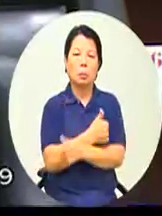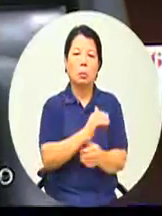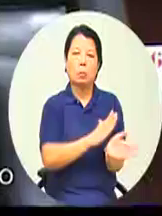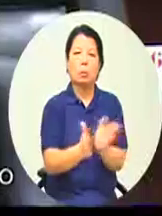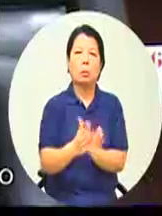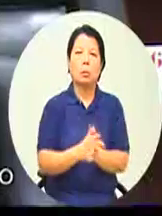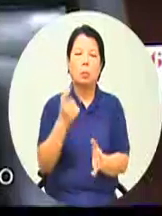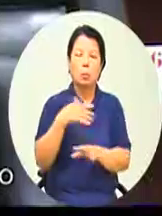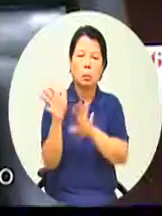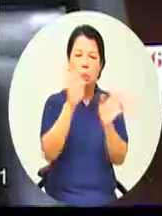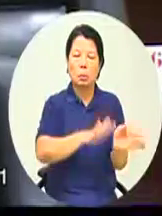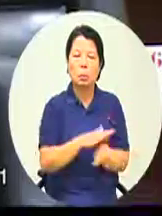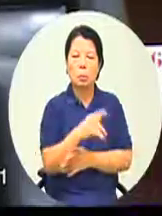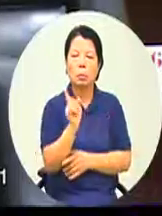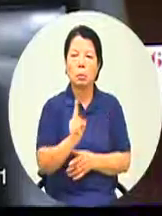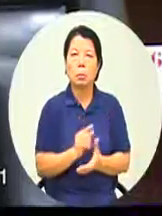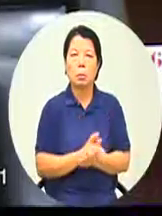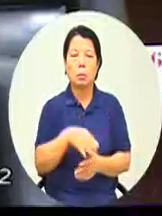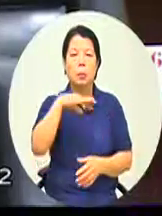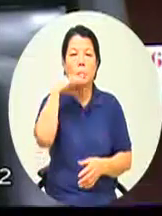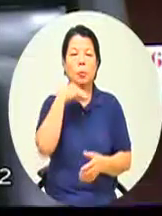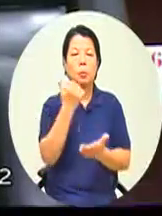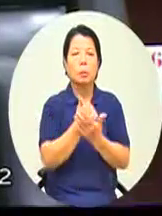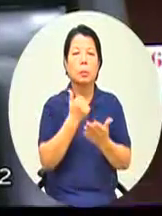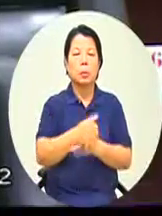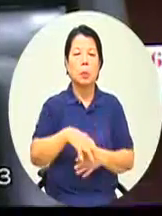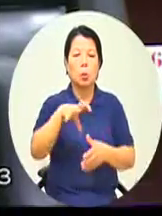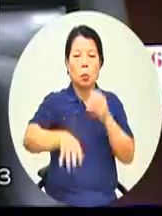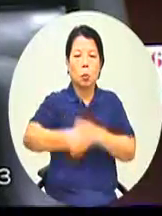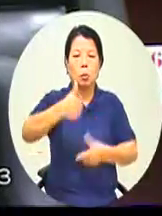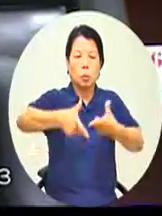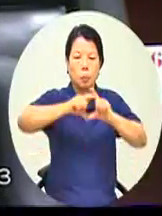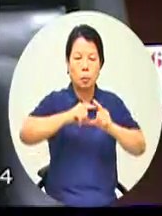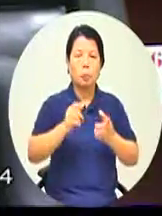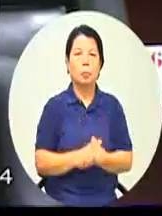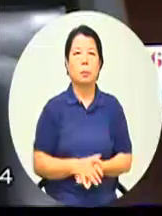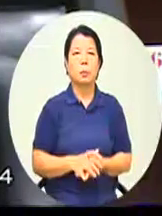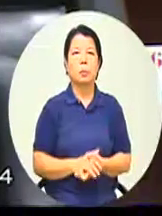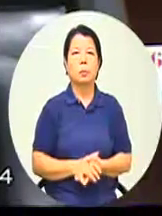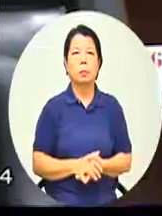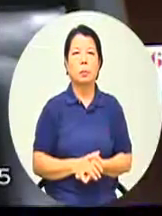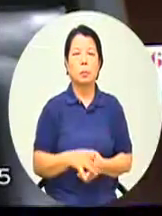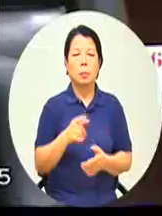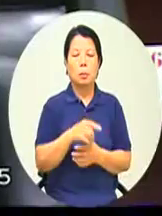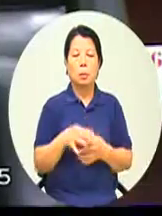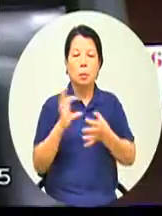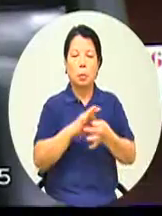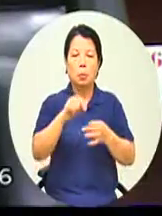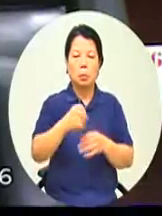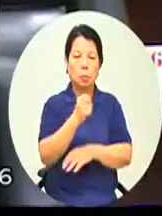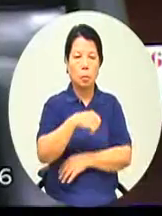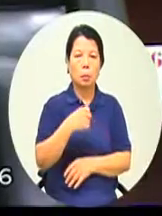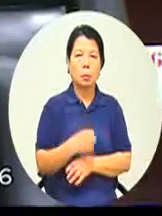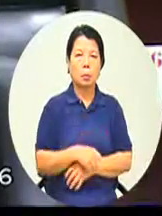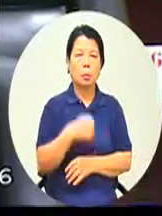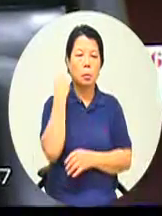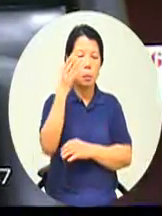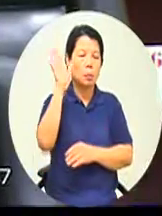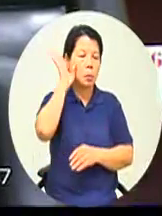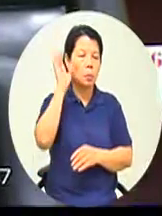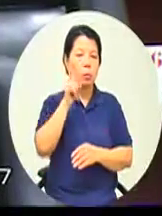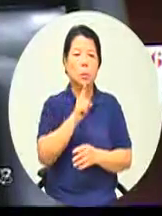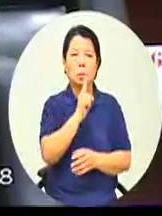是什么状态啊？我想等一下我会请局长来一并来做回答。那因为我们看到新闻都有指称哦，